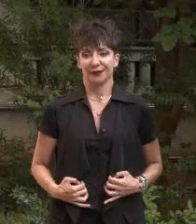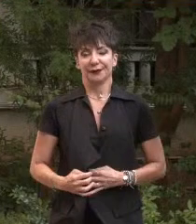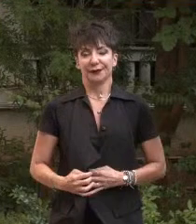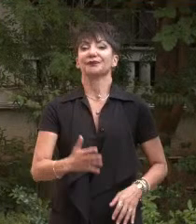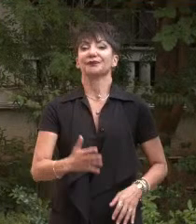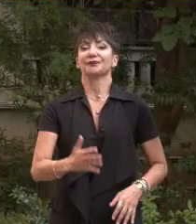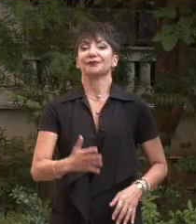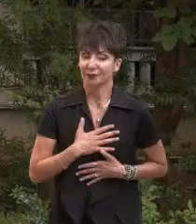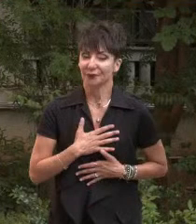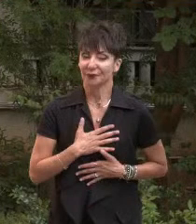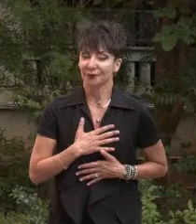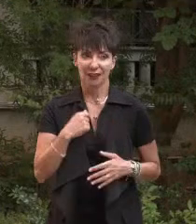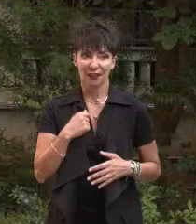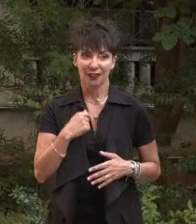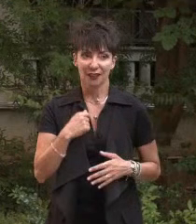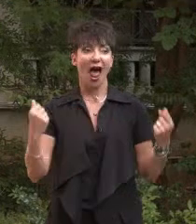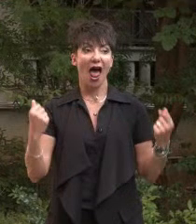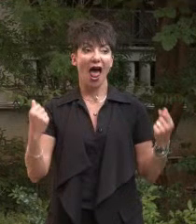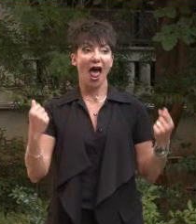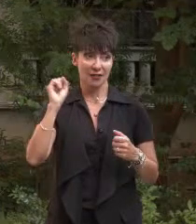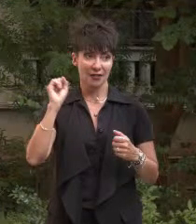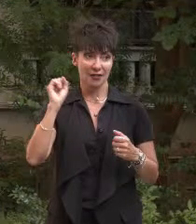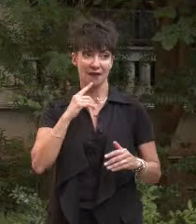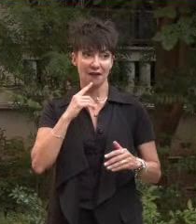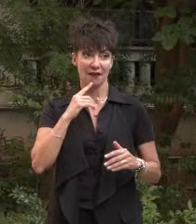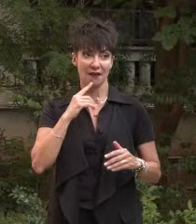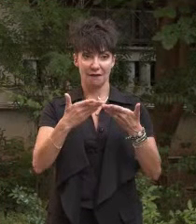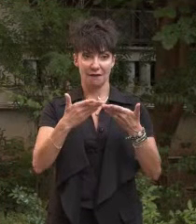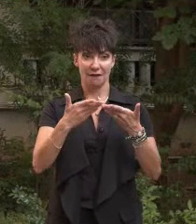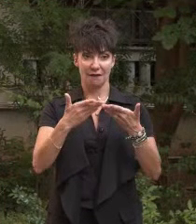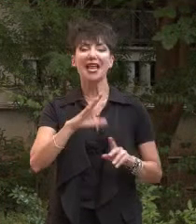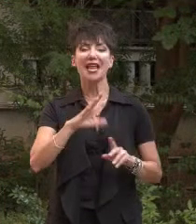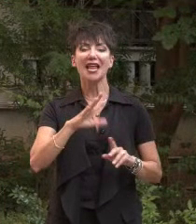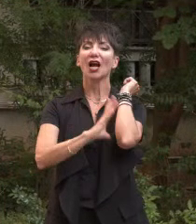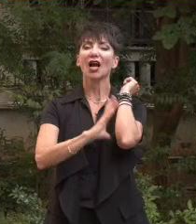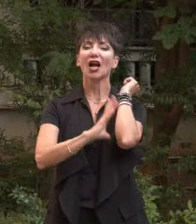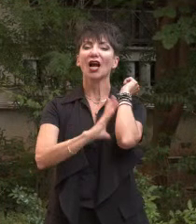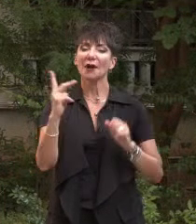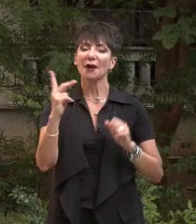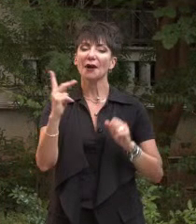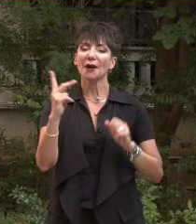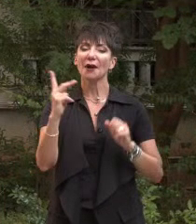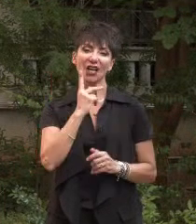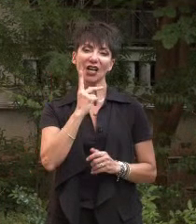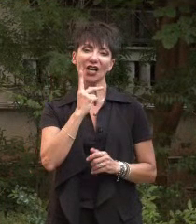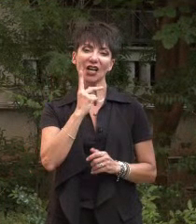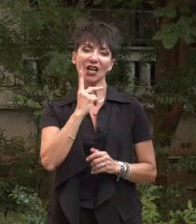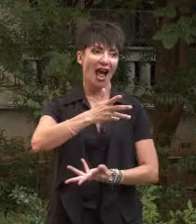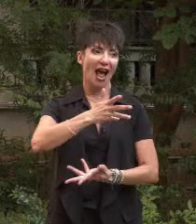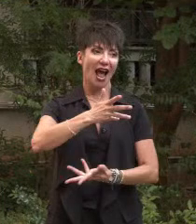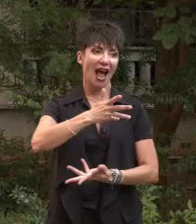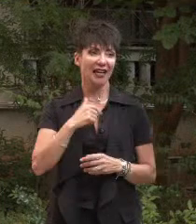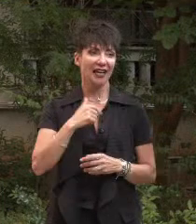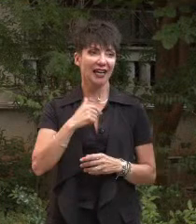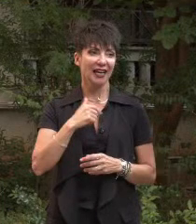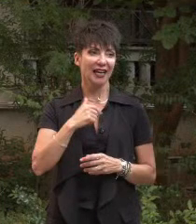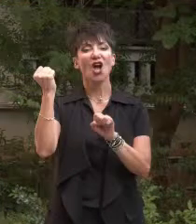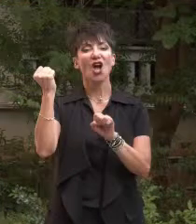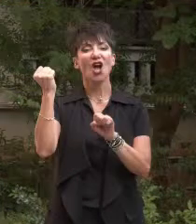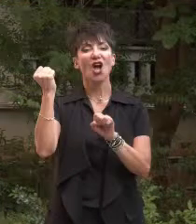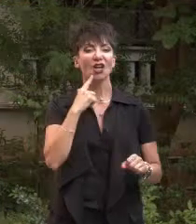Ευχαριστούμε πολύ. Είναι ευχή όλων μας αυτό, πράγματι. Ο Γενικός Γραμματέας Κοινωνικής Αλληλεγγύης και Καταπολέμησης της Φτώχειας, κύριος Γιώργος